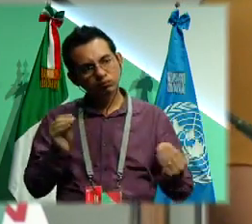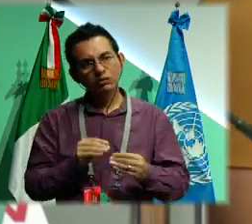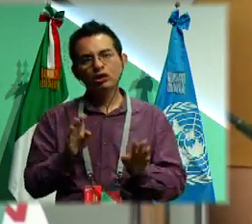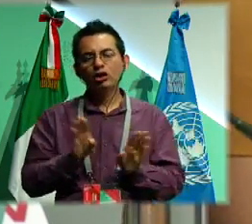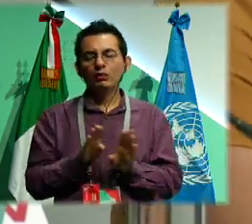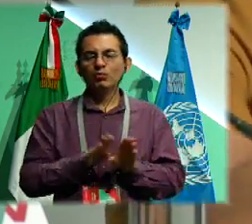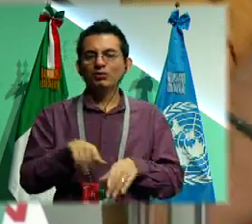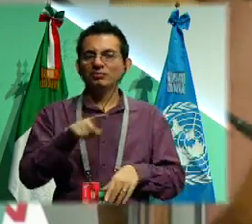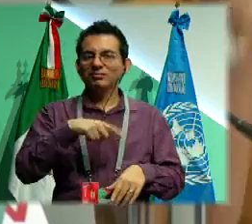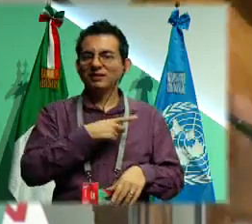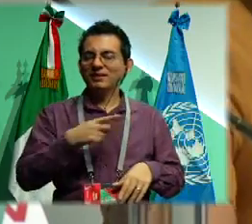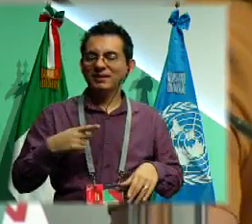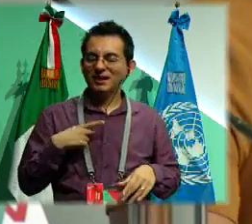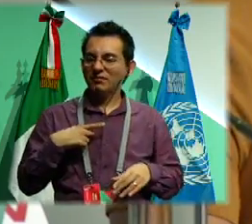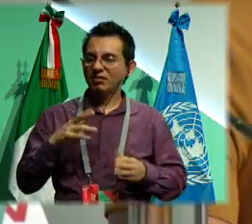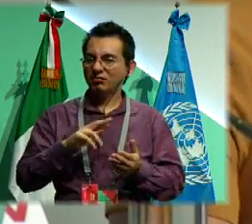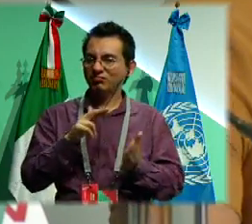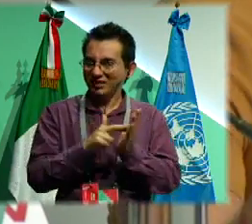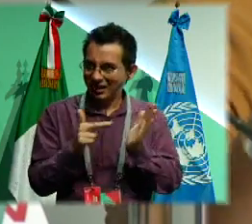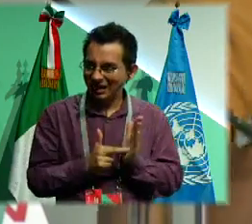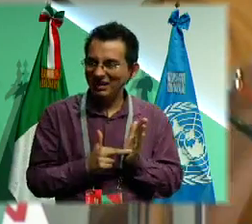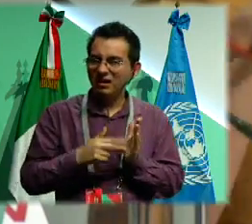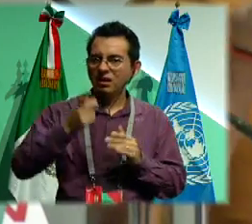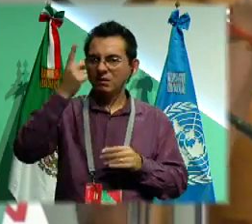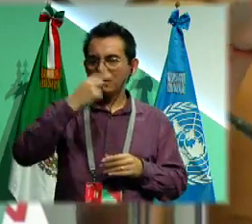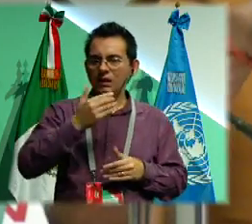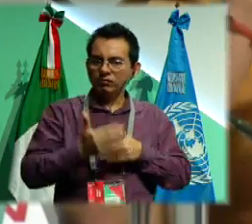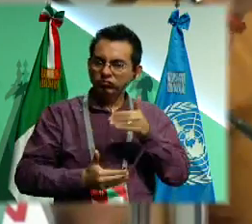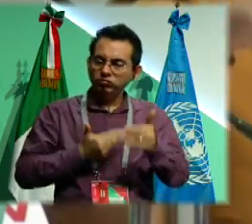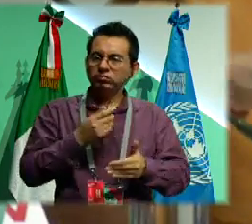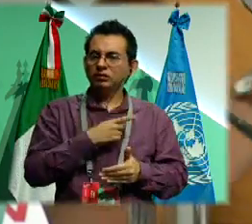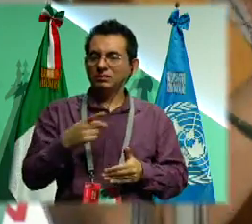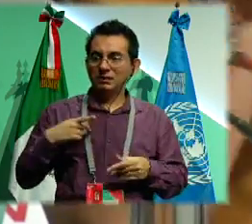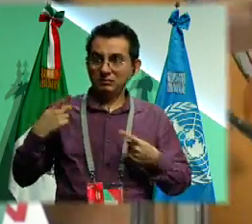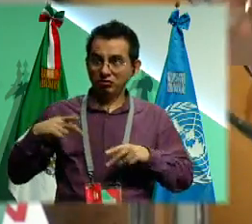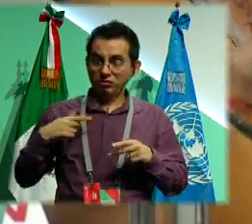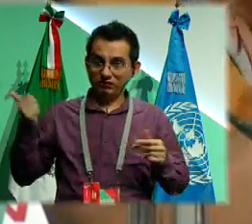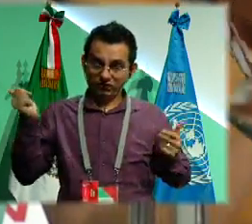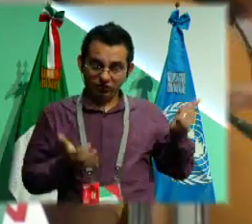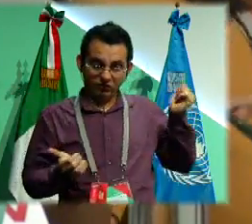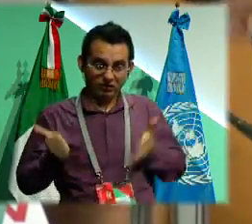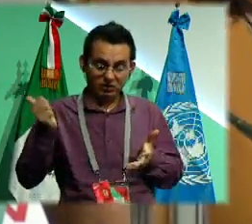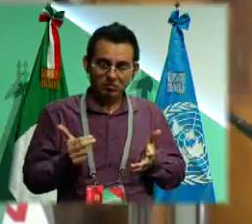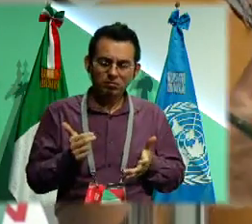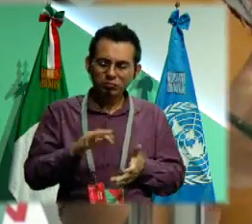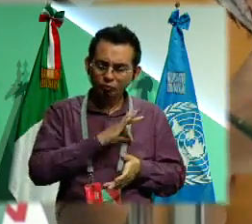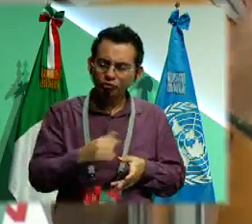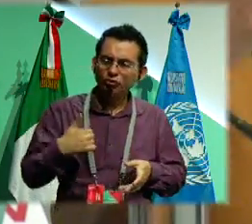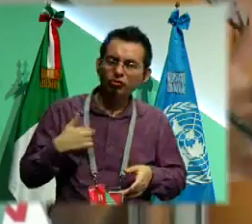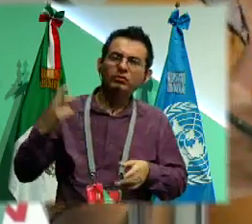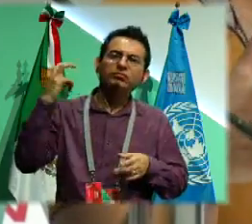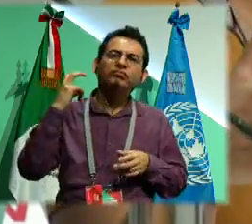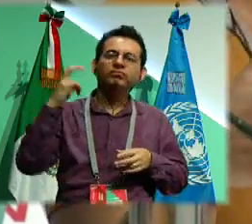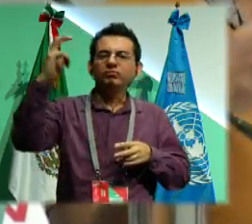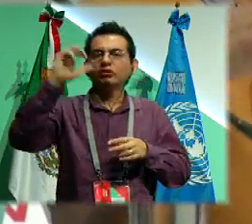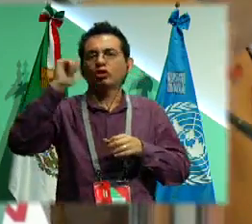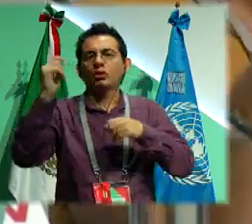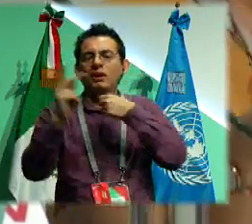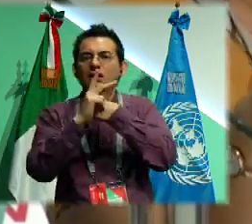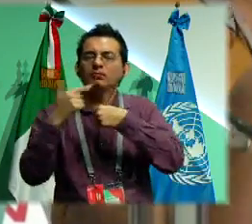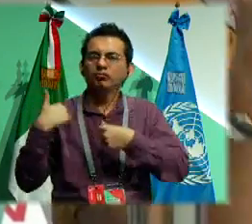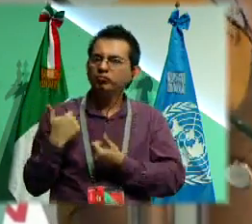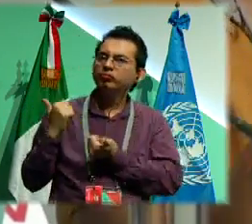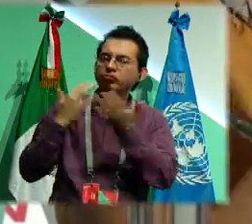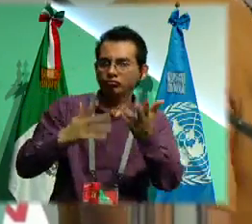allaient garantir que les investisseurs d'un pays pouvaient se rendre dans un autre pays et